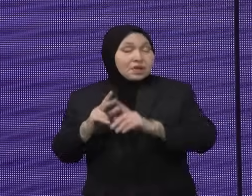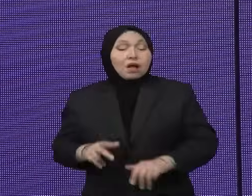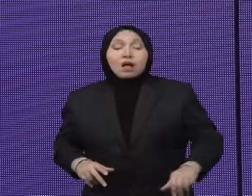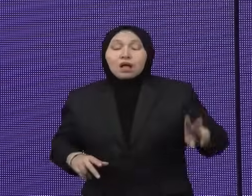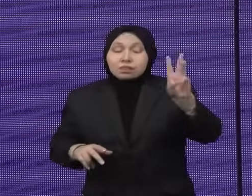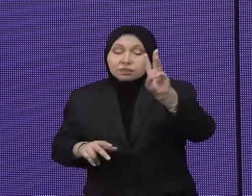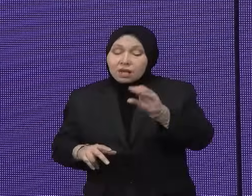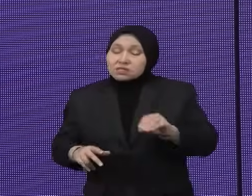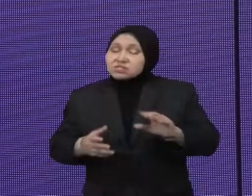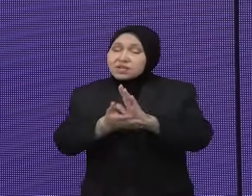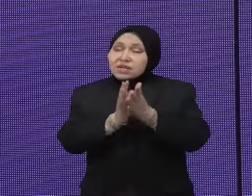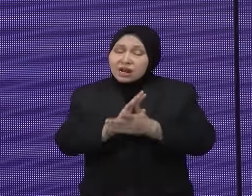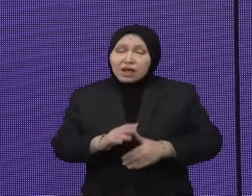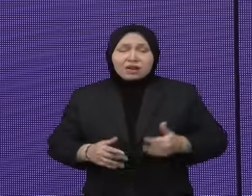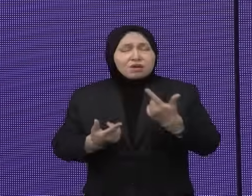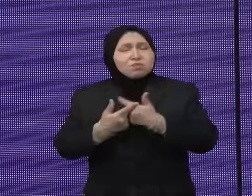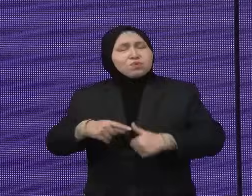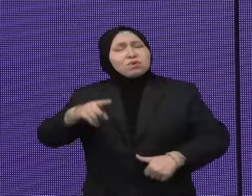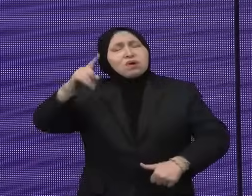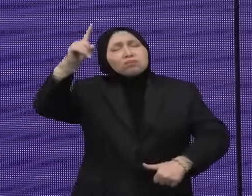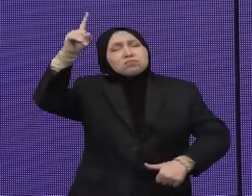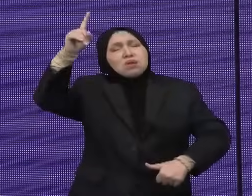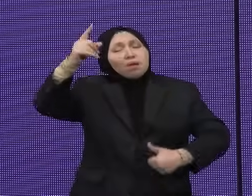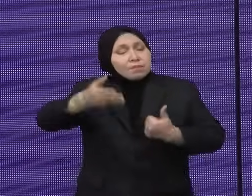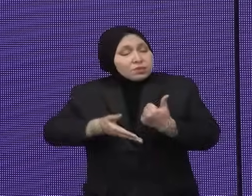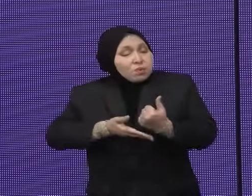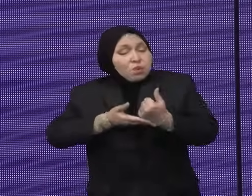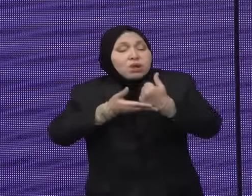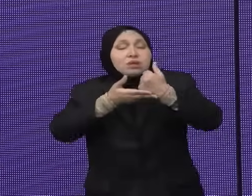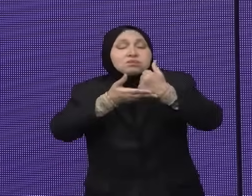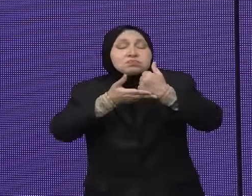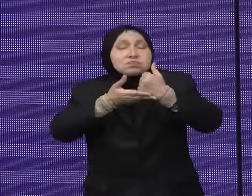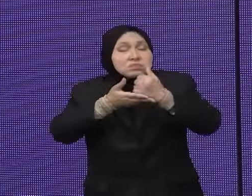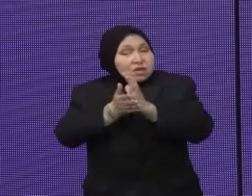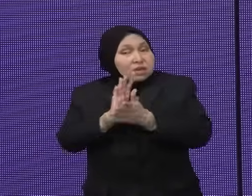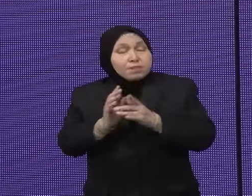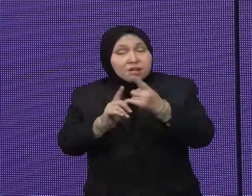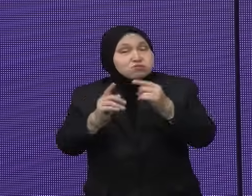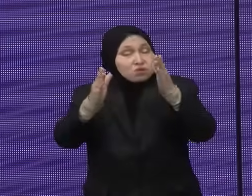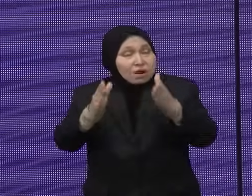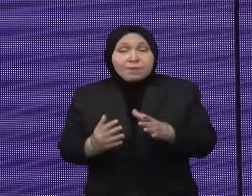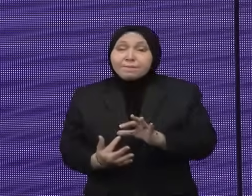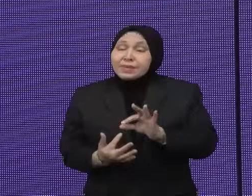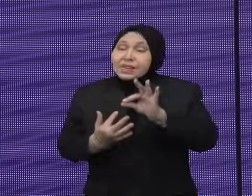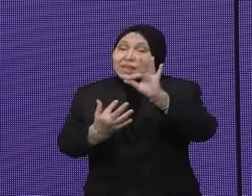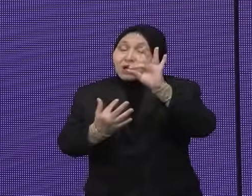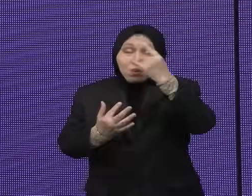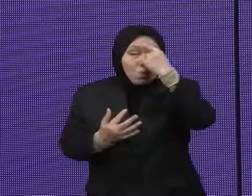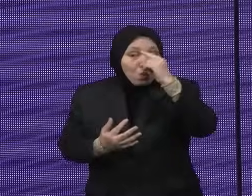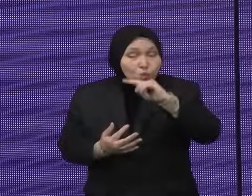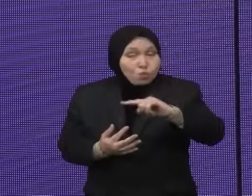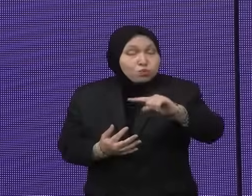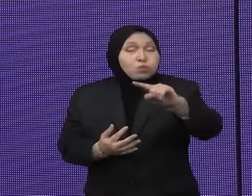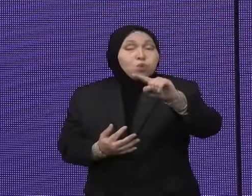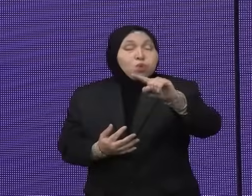ladunka nasira, dan jadikanlah daripada sisimu pertolongan. Ya, pertolongan. Jadi apabila seseorang itu memilih untuk